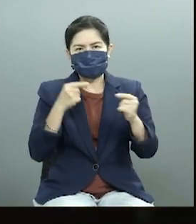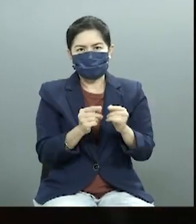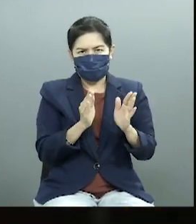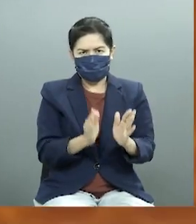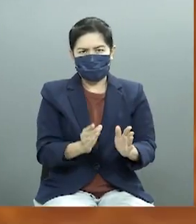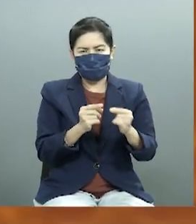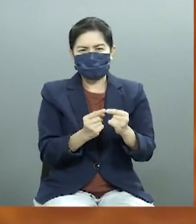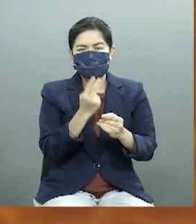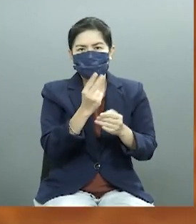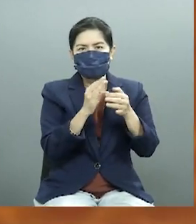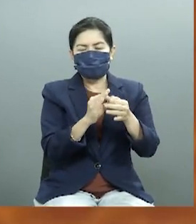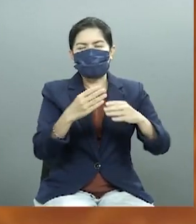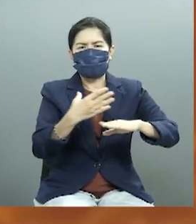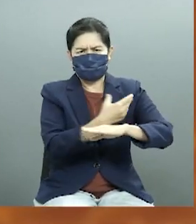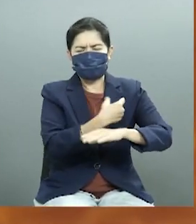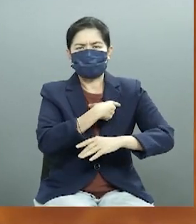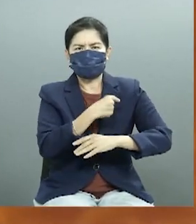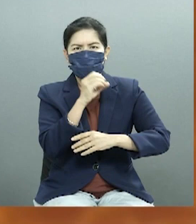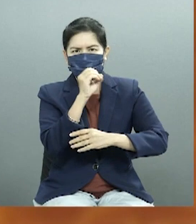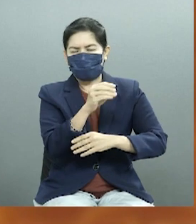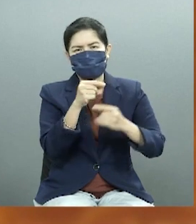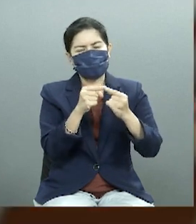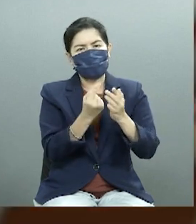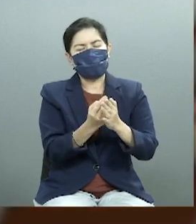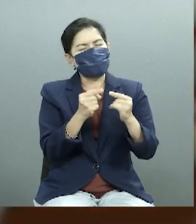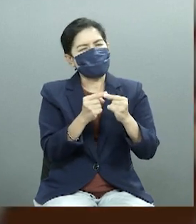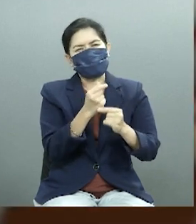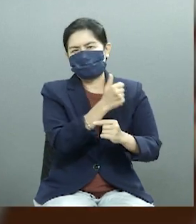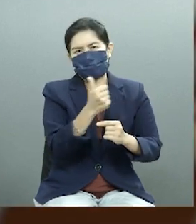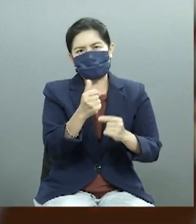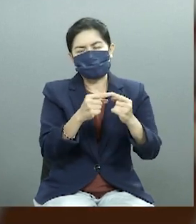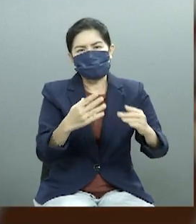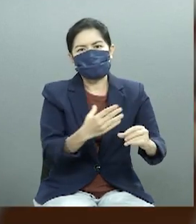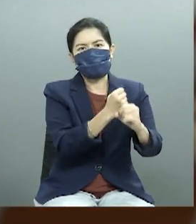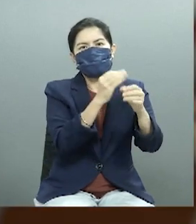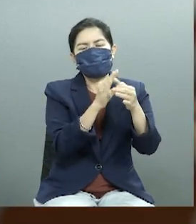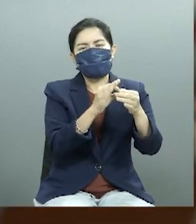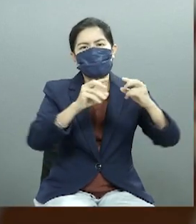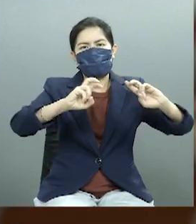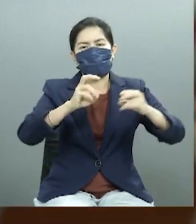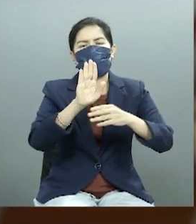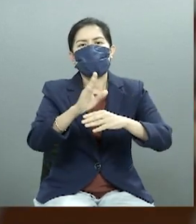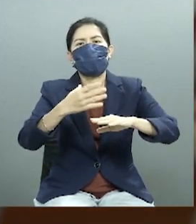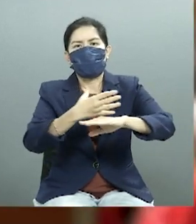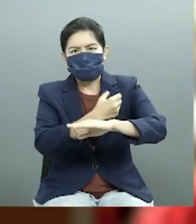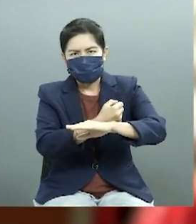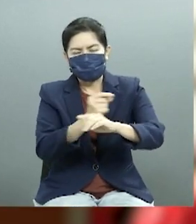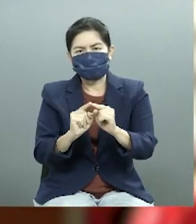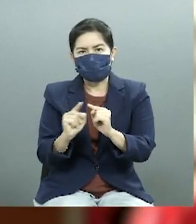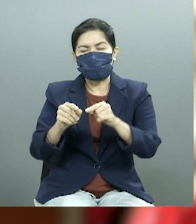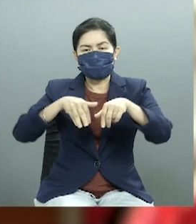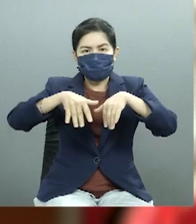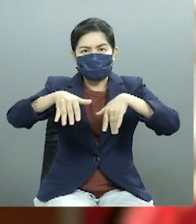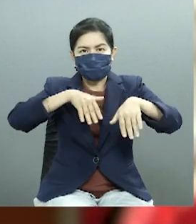าถูกใจได้ติดตามข่าวการเมืองแบบเต็มอิ่มตั้งแต่เช้าช่วยสรุปสถานการณ์การเมืองให้เข้าใจมากขึ้นแต่มีคุณผู้ชมให้